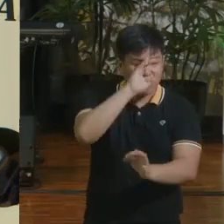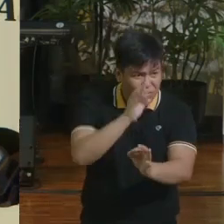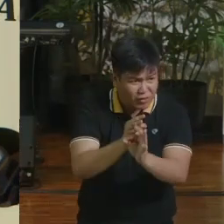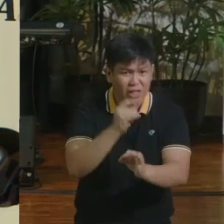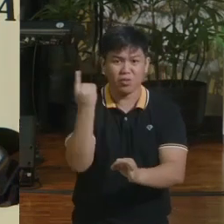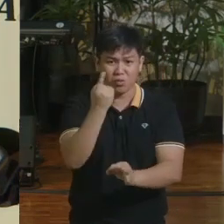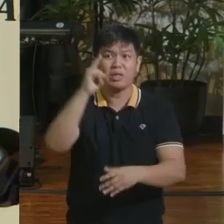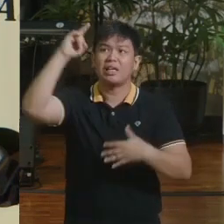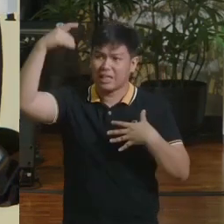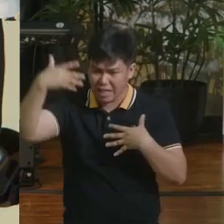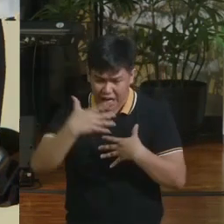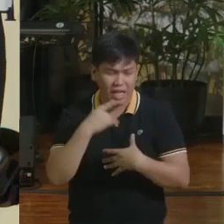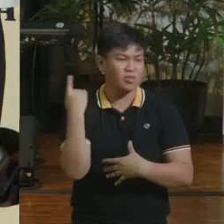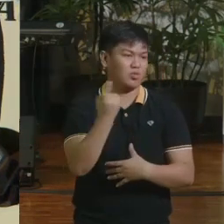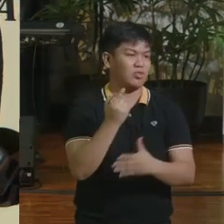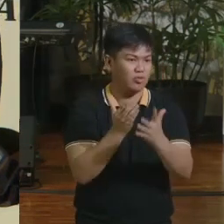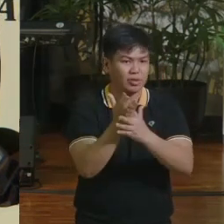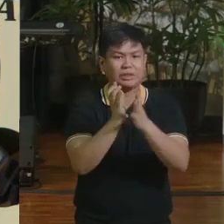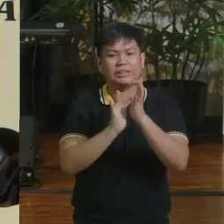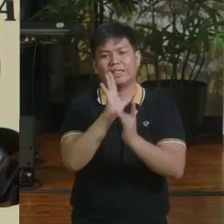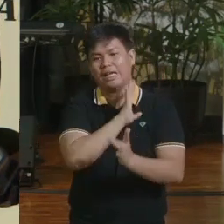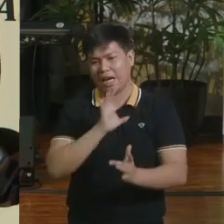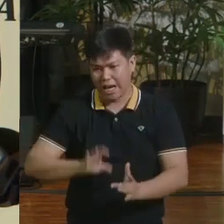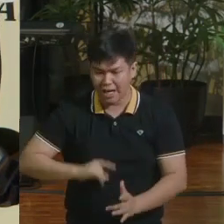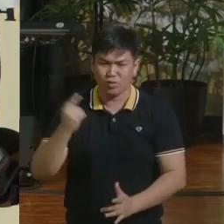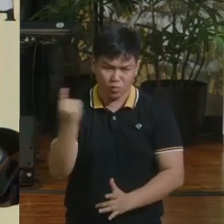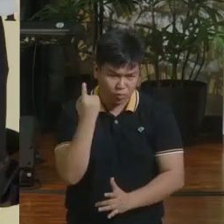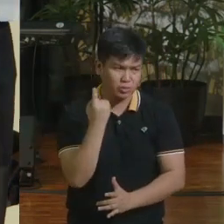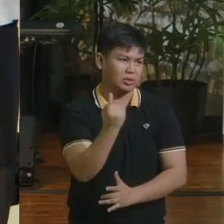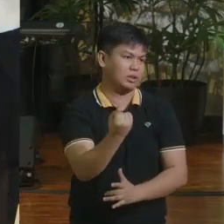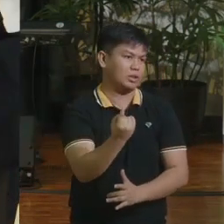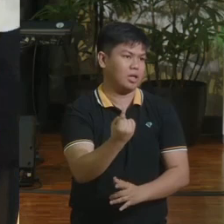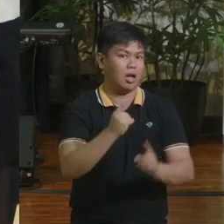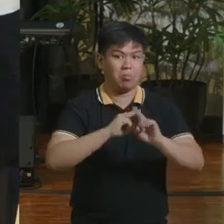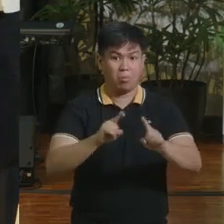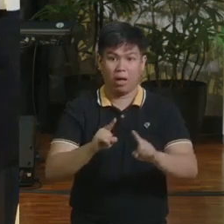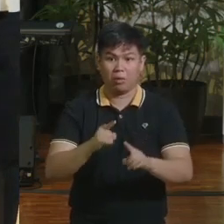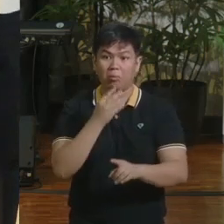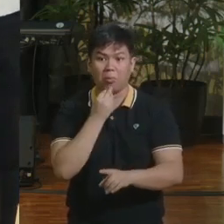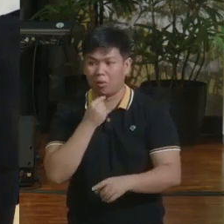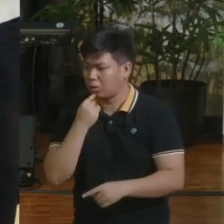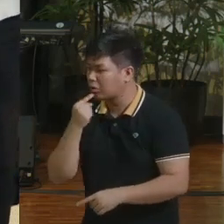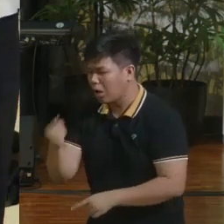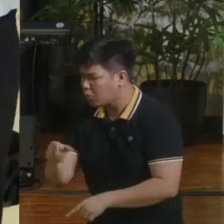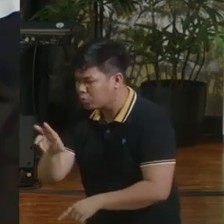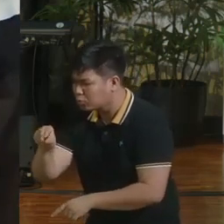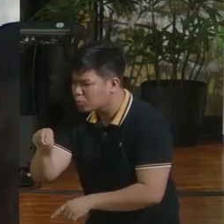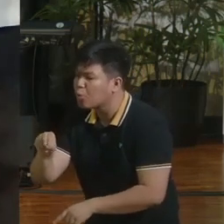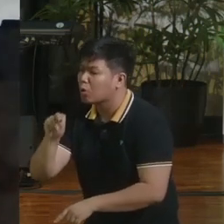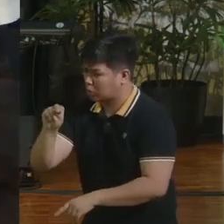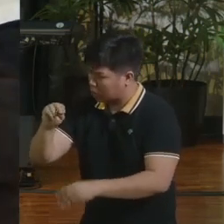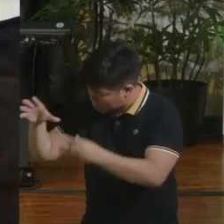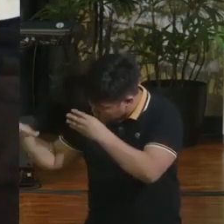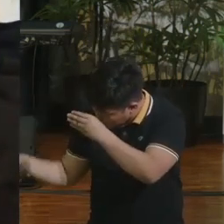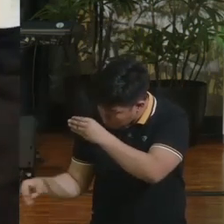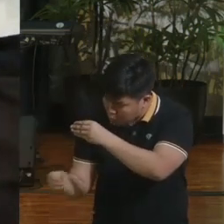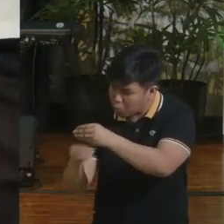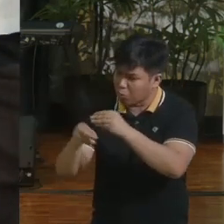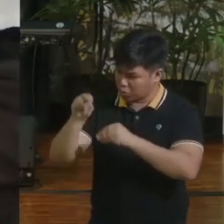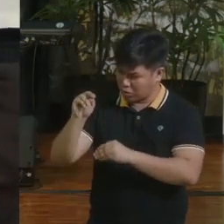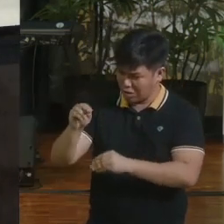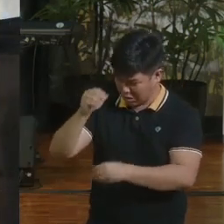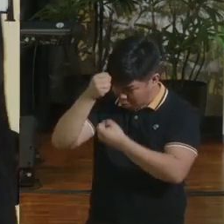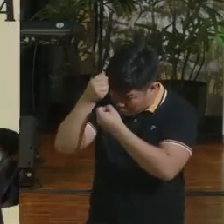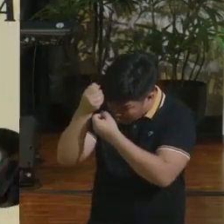kundi ang kaligtasan ay nangangailangan ng pagsunod sa kautusan at